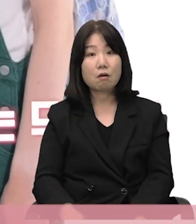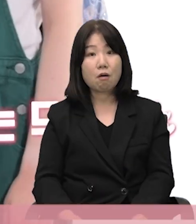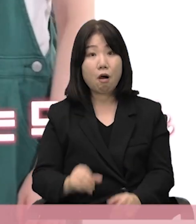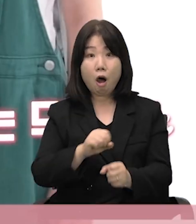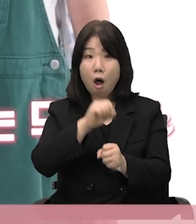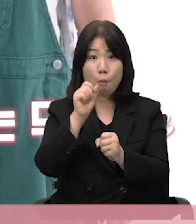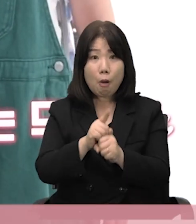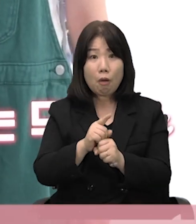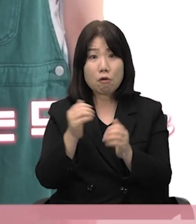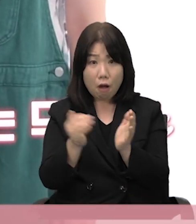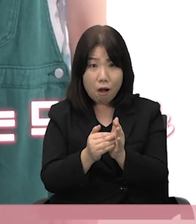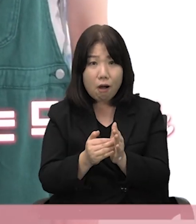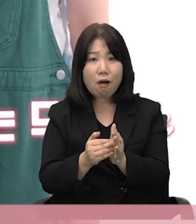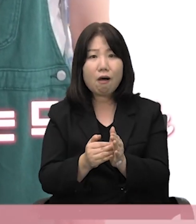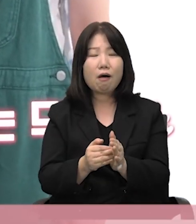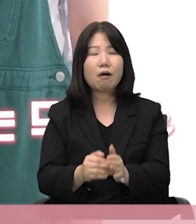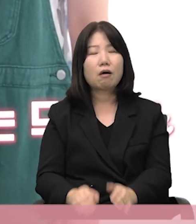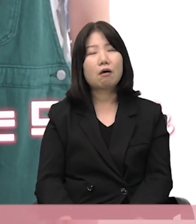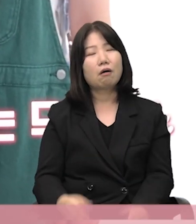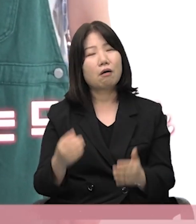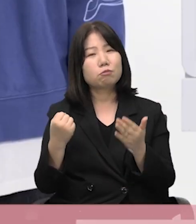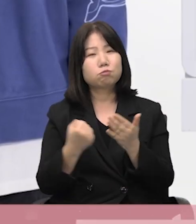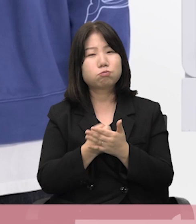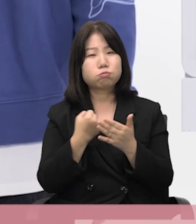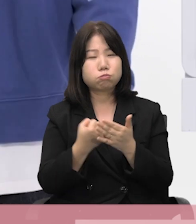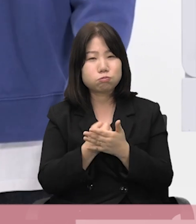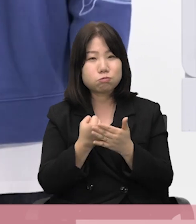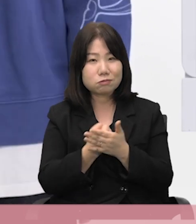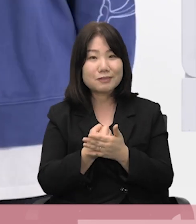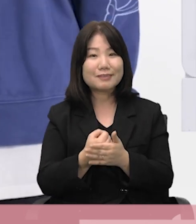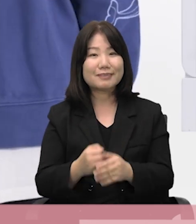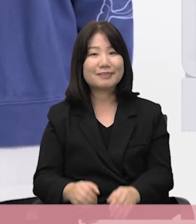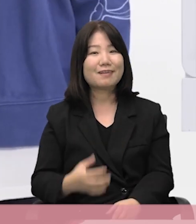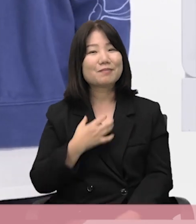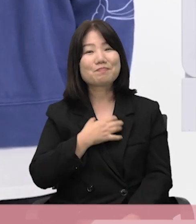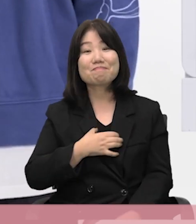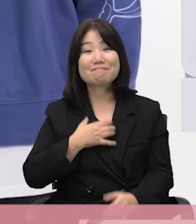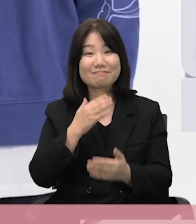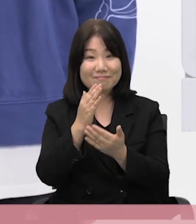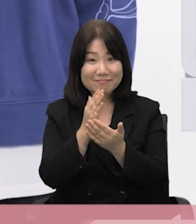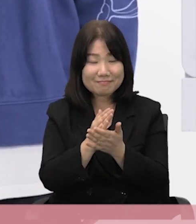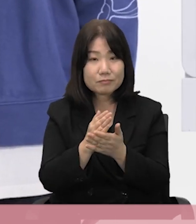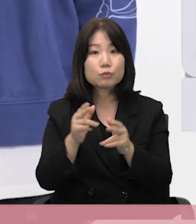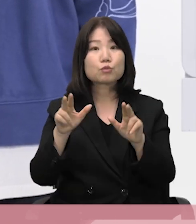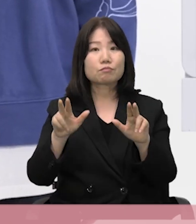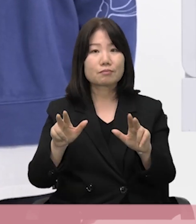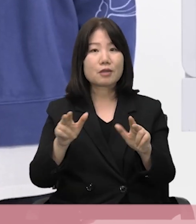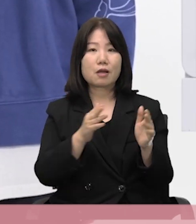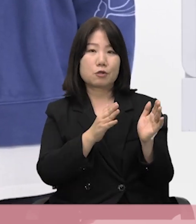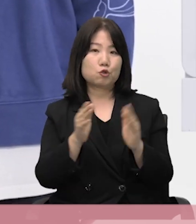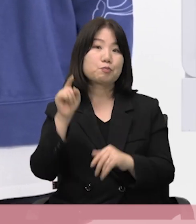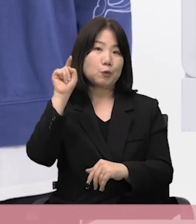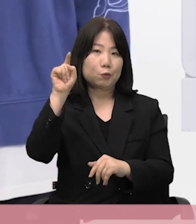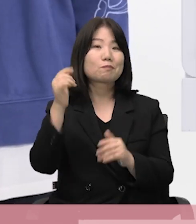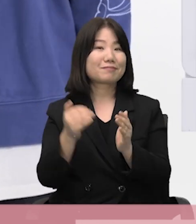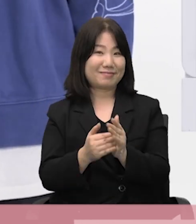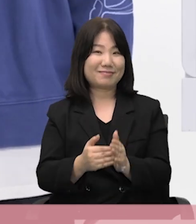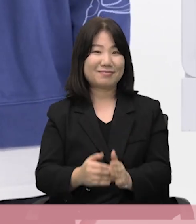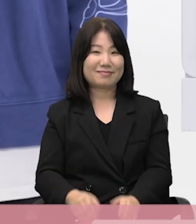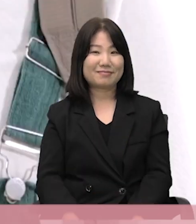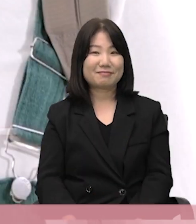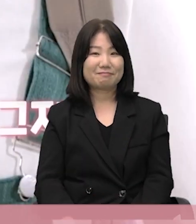끝났나요? 너무 아쉬워요. 걱정하지 마요. 이제 준비톡톡만 끝이